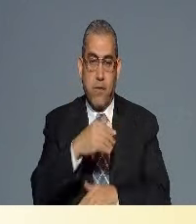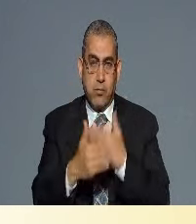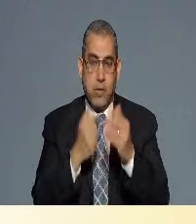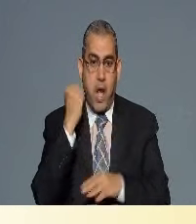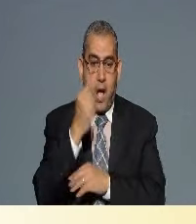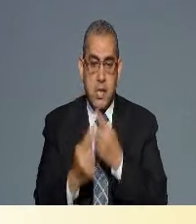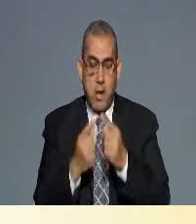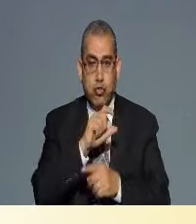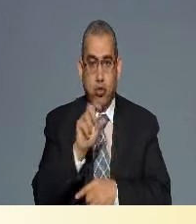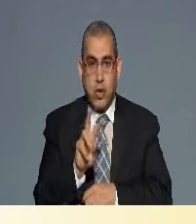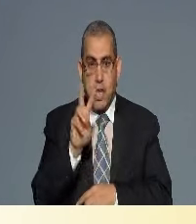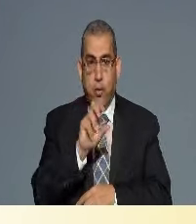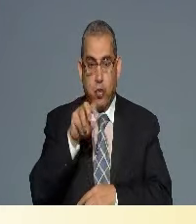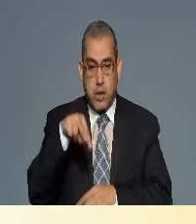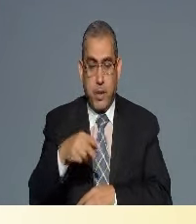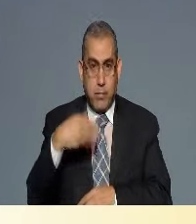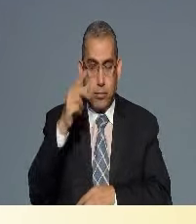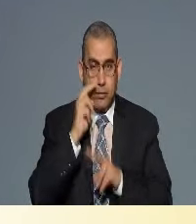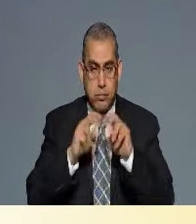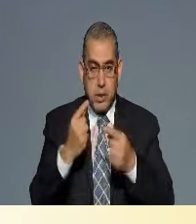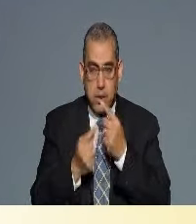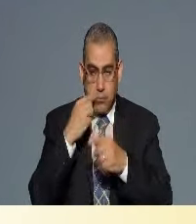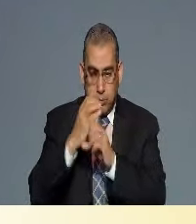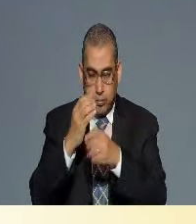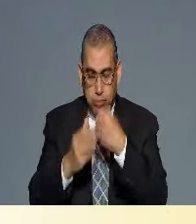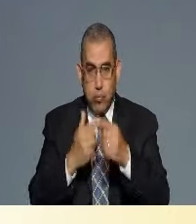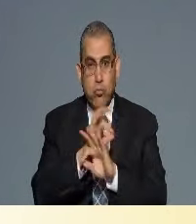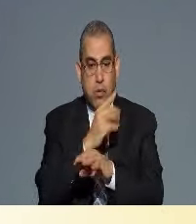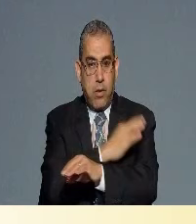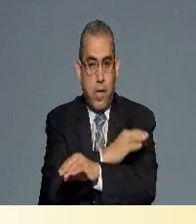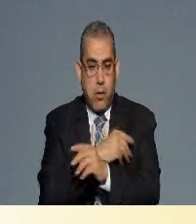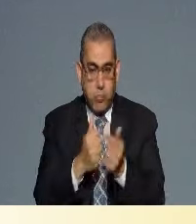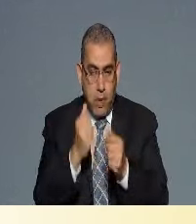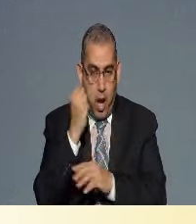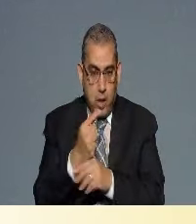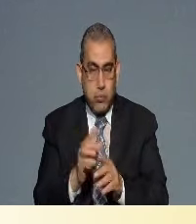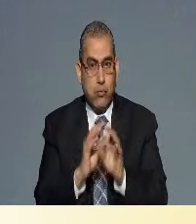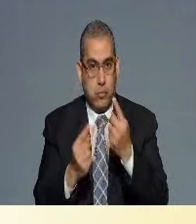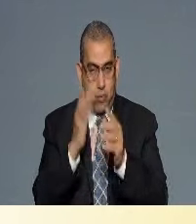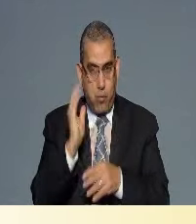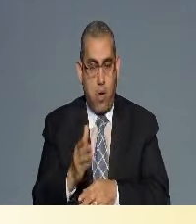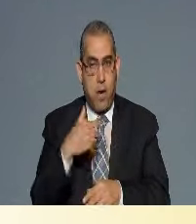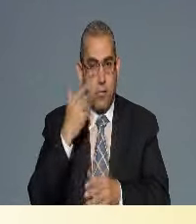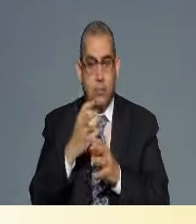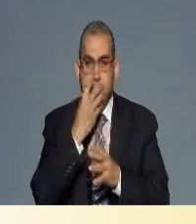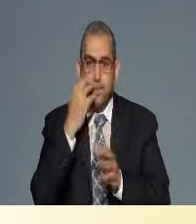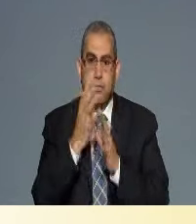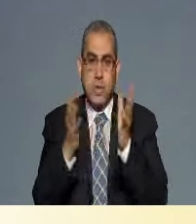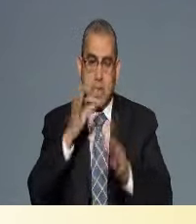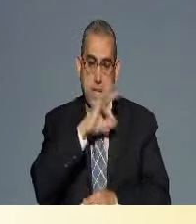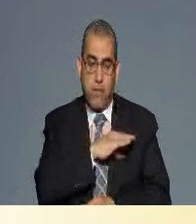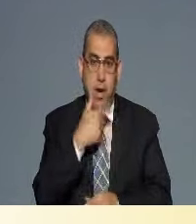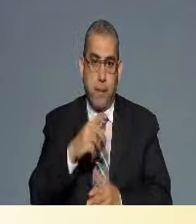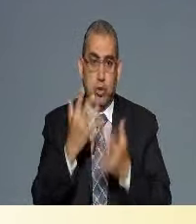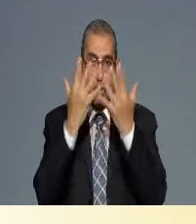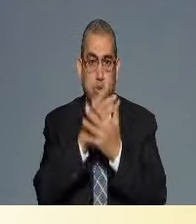شهر 7 و8 بعد البحوث الزراعية اللي تمت وبعد التجارب اللي تمت على الارض، ان احنا نقدر نعظم الاستفادة بدل ما المصنع